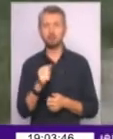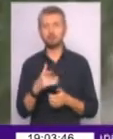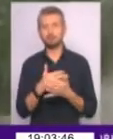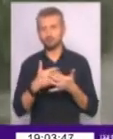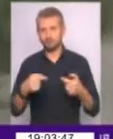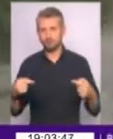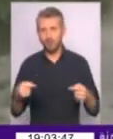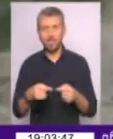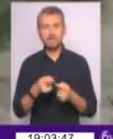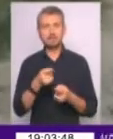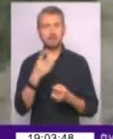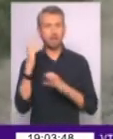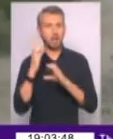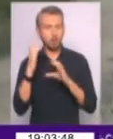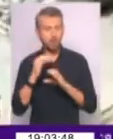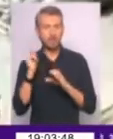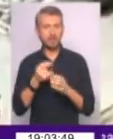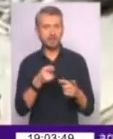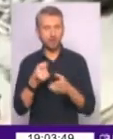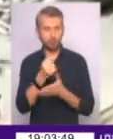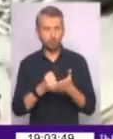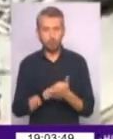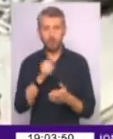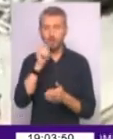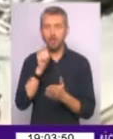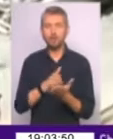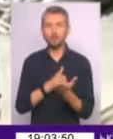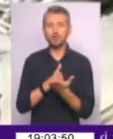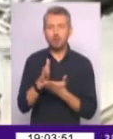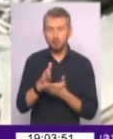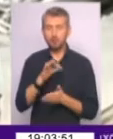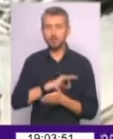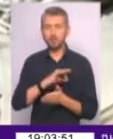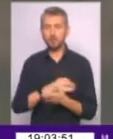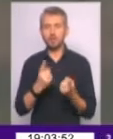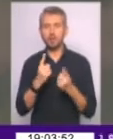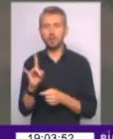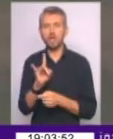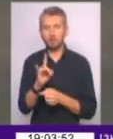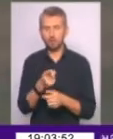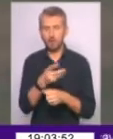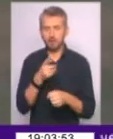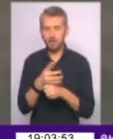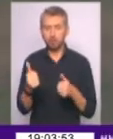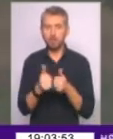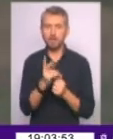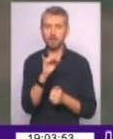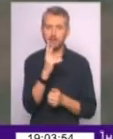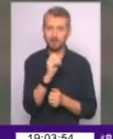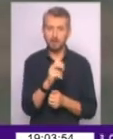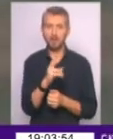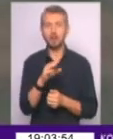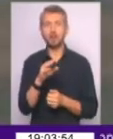гранатометів та стрілецької зброї. А от на Луганському напрямку озброєння Москвою бойовики використали великокаліберну артилерію поблизу Кримського та